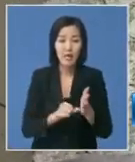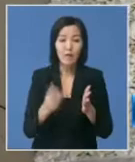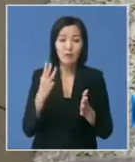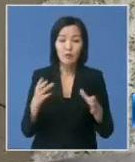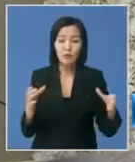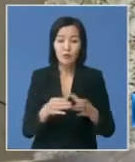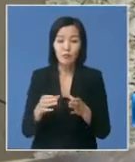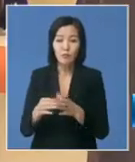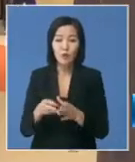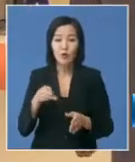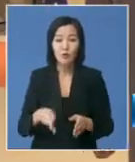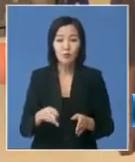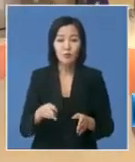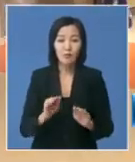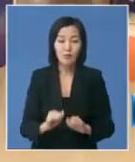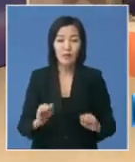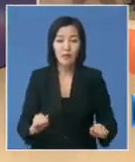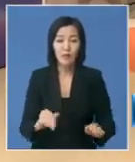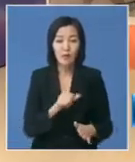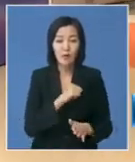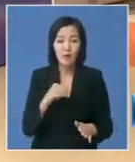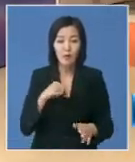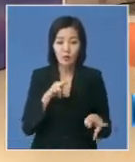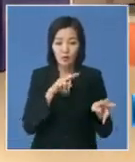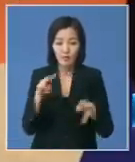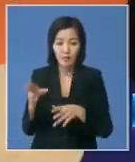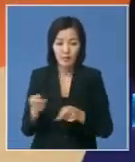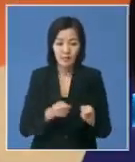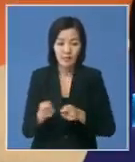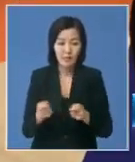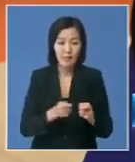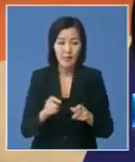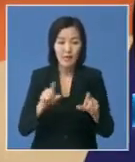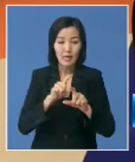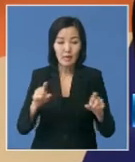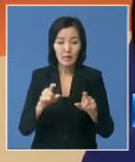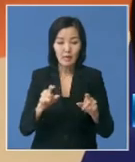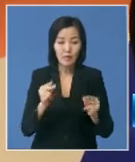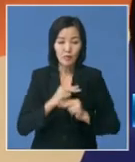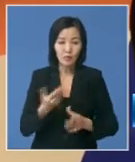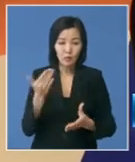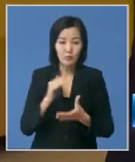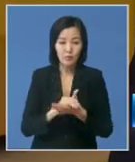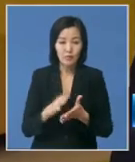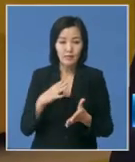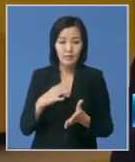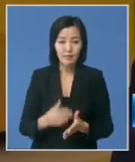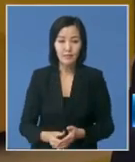астам балаға бас көз болу оның міндеті. Ал астаналық қонақтар ғимараттың жұмысымен жан-жақты танысып, бағасын берді.